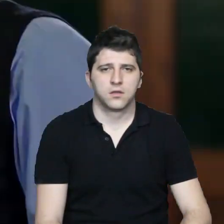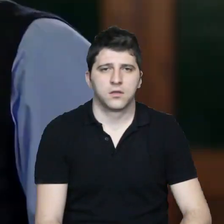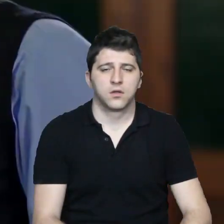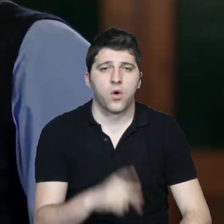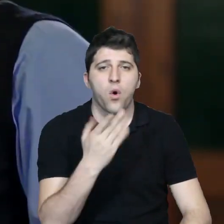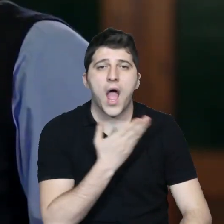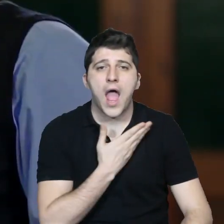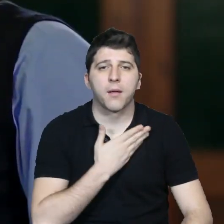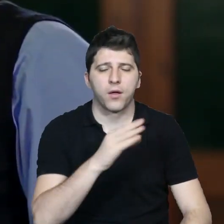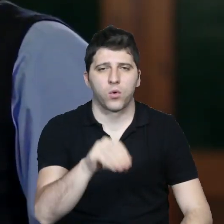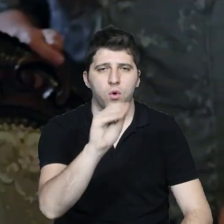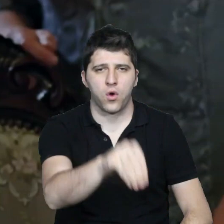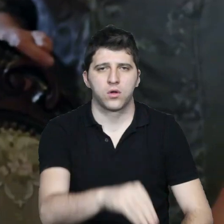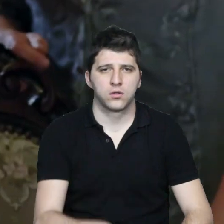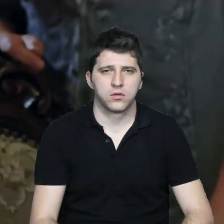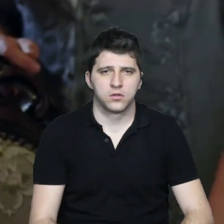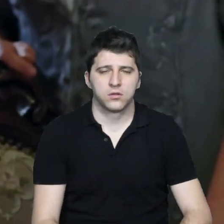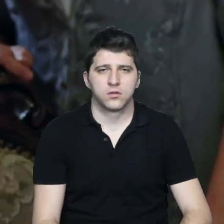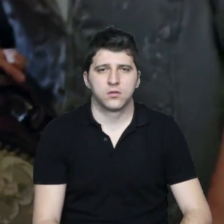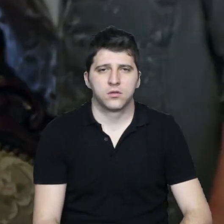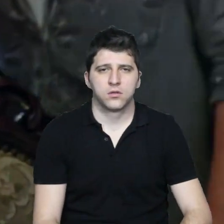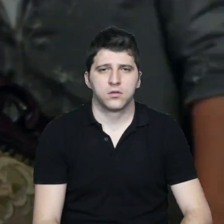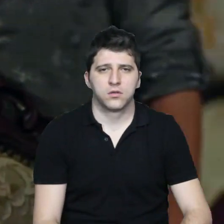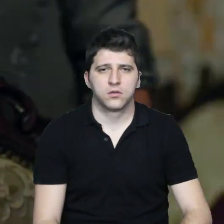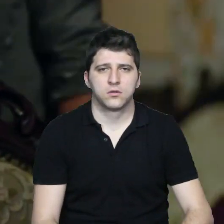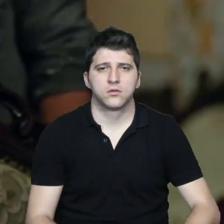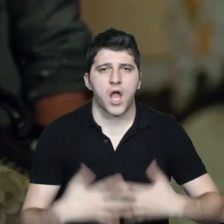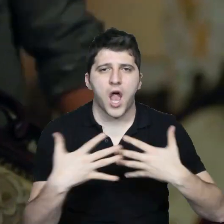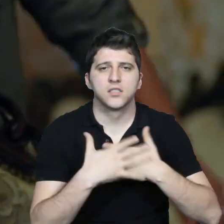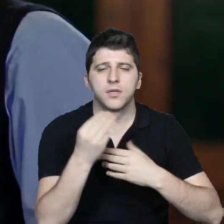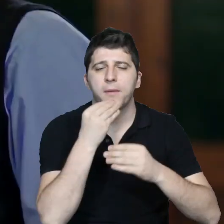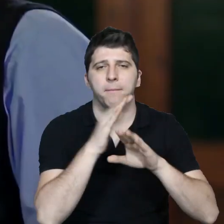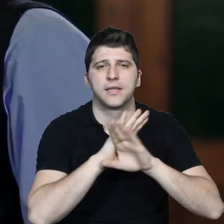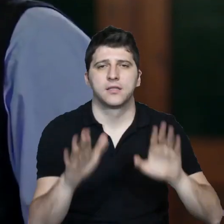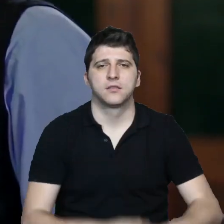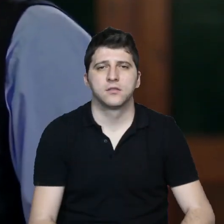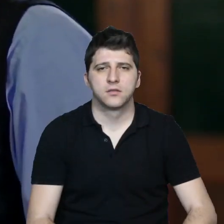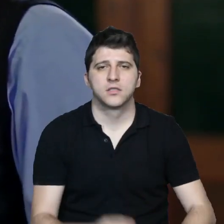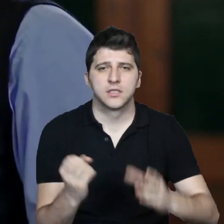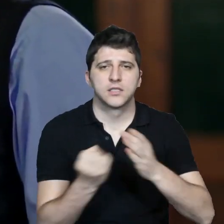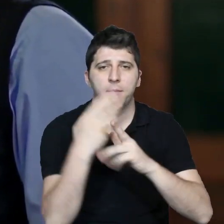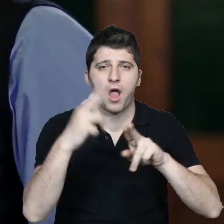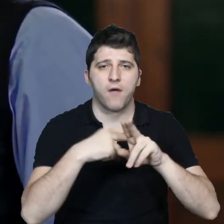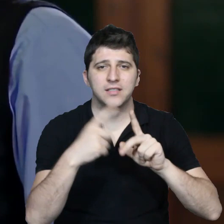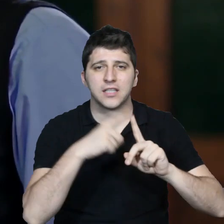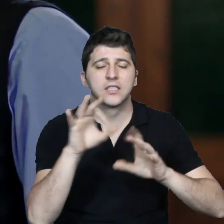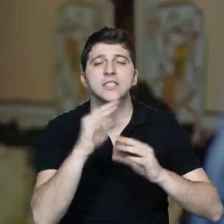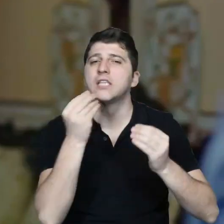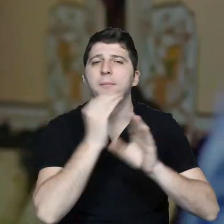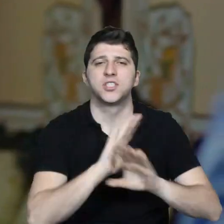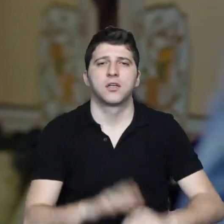O ekmek yerine konacak. Arda bıraktı ekmeği. Akşam yemeği bitti. Sabah kahvaltıya kadar hiçbir şey